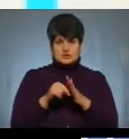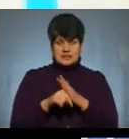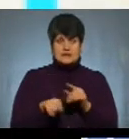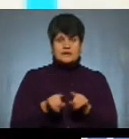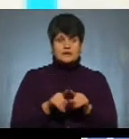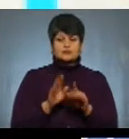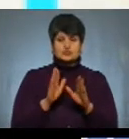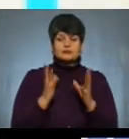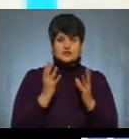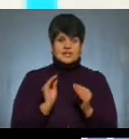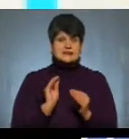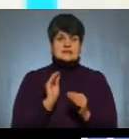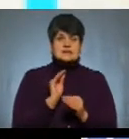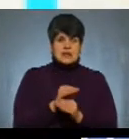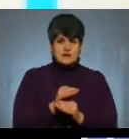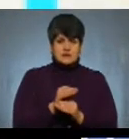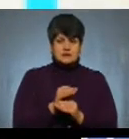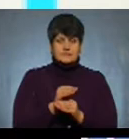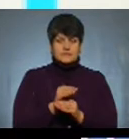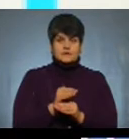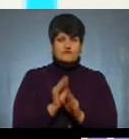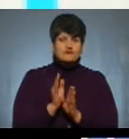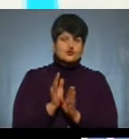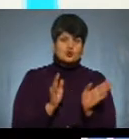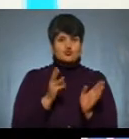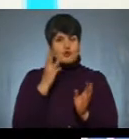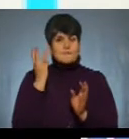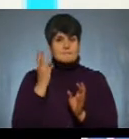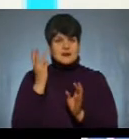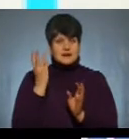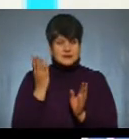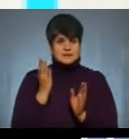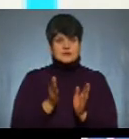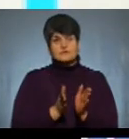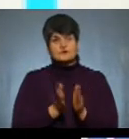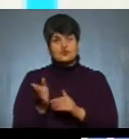міжнародного значення. Також ми будемо ще виставляти додатково на сторону Хмельницького